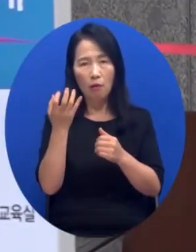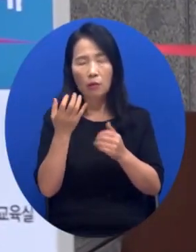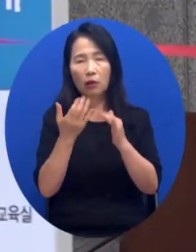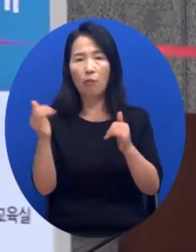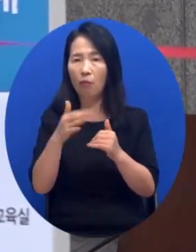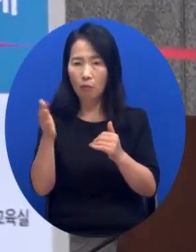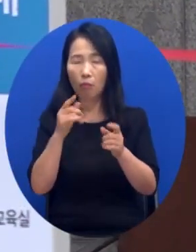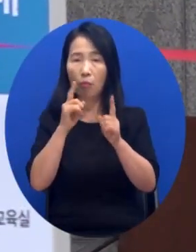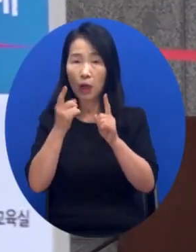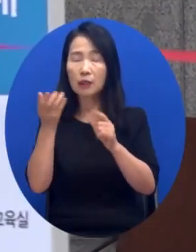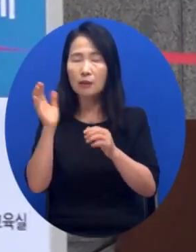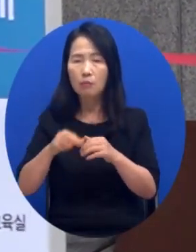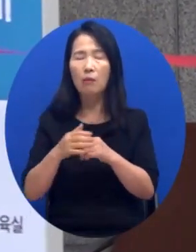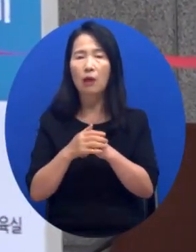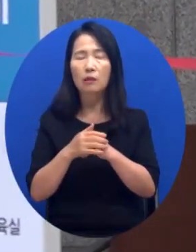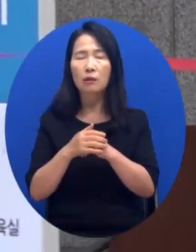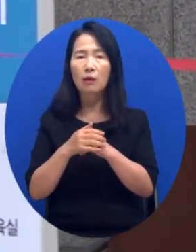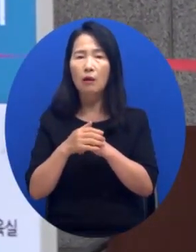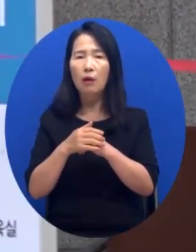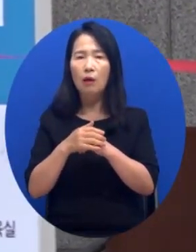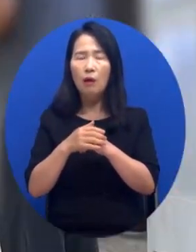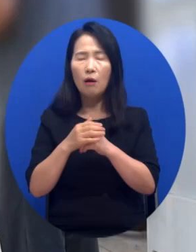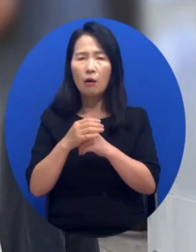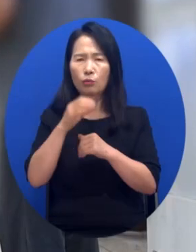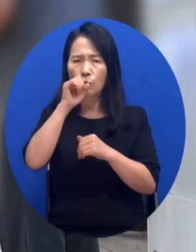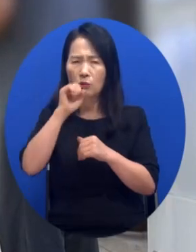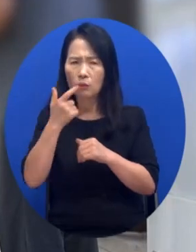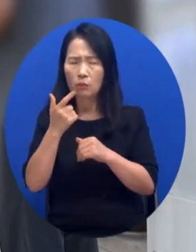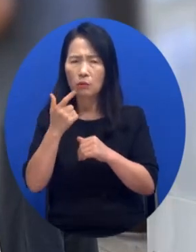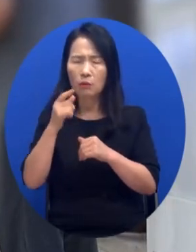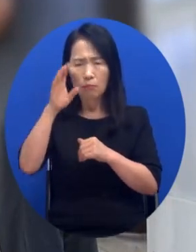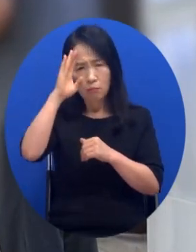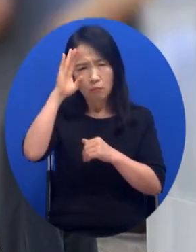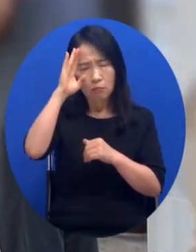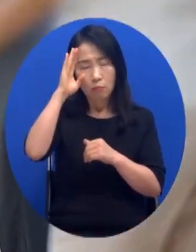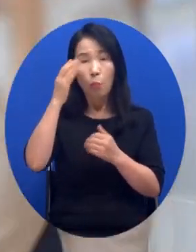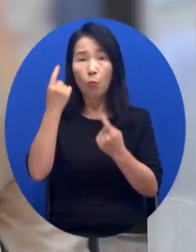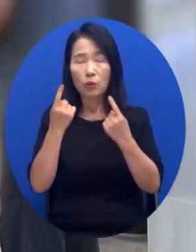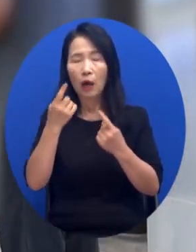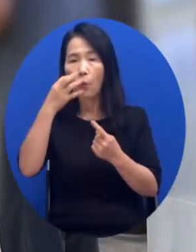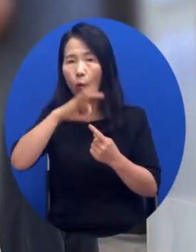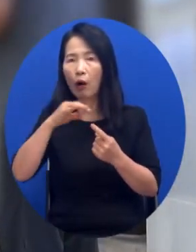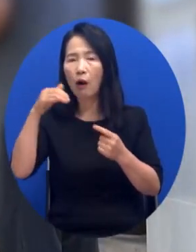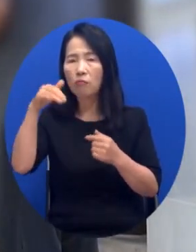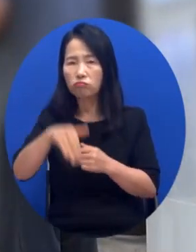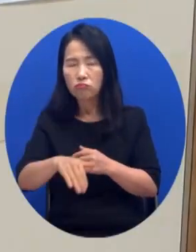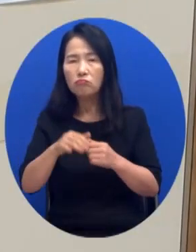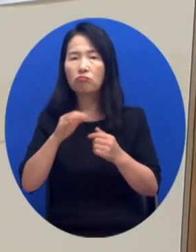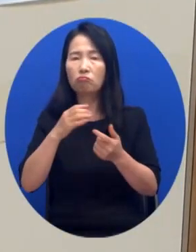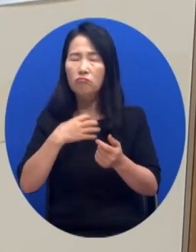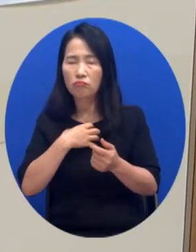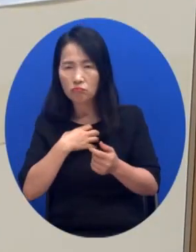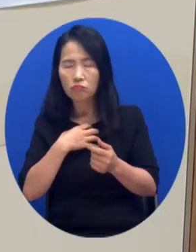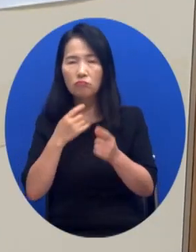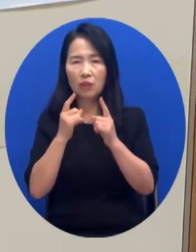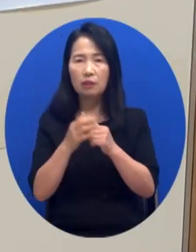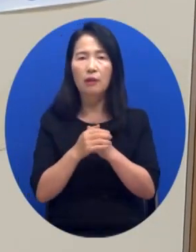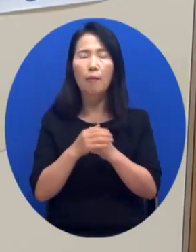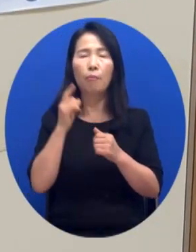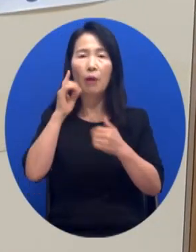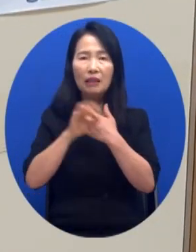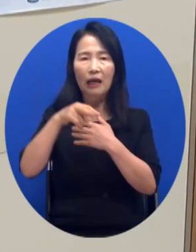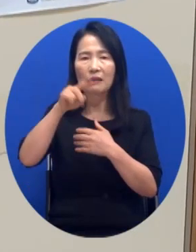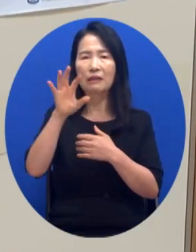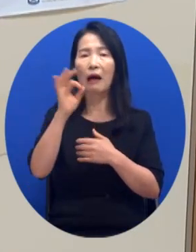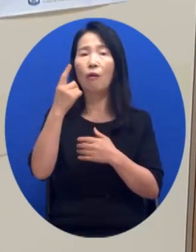백신의 부작용보다 효능이 떨어질 수 있다는 점을 우려하고 있는데요. 업계 관계자는 만약 상온에